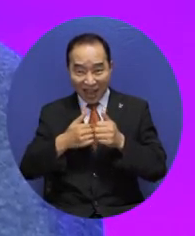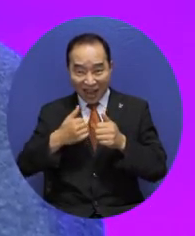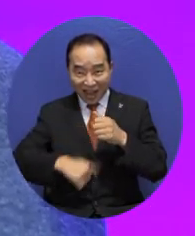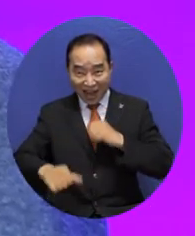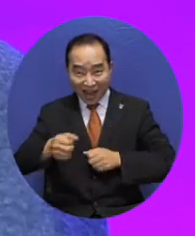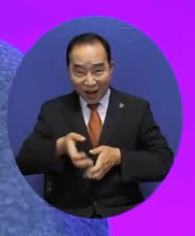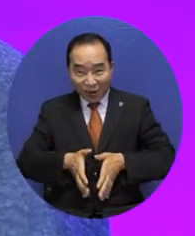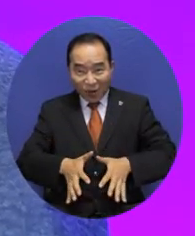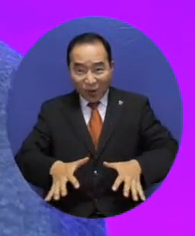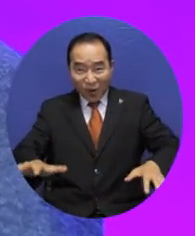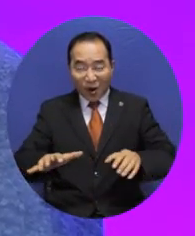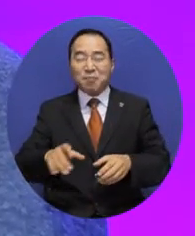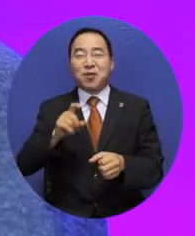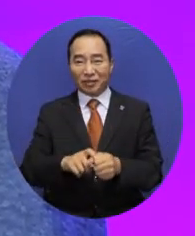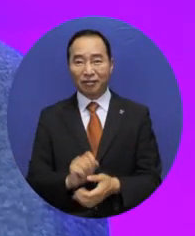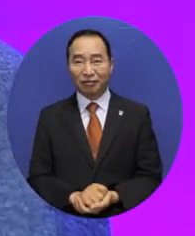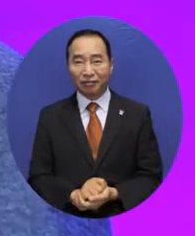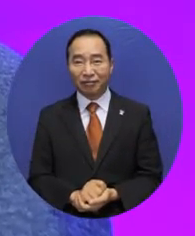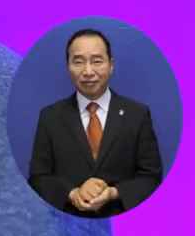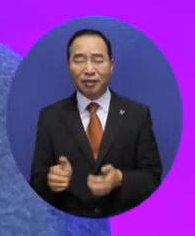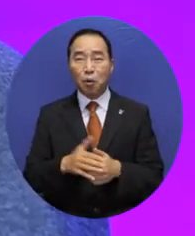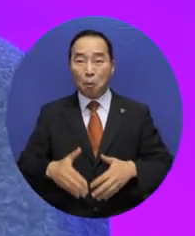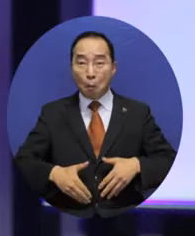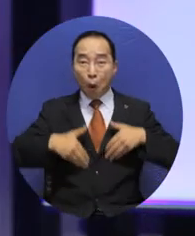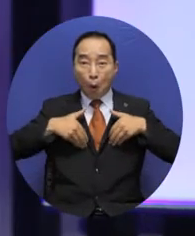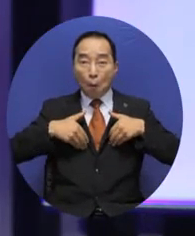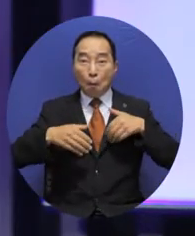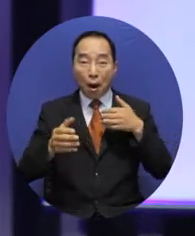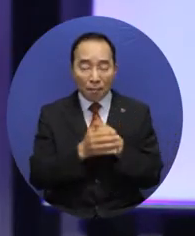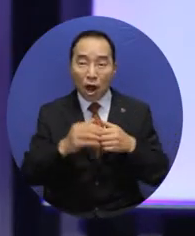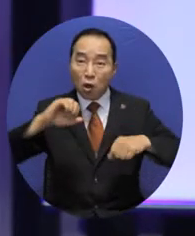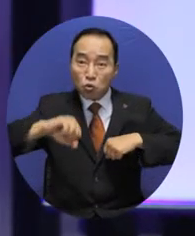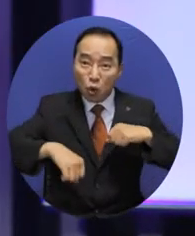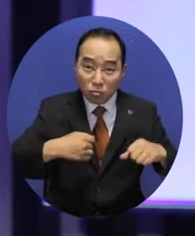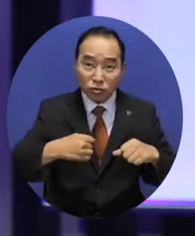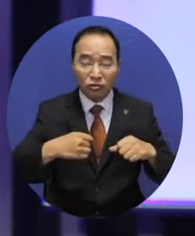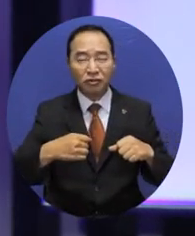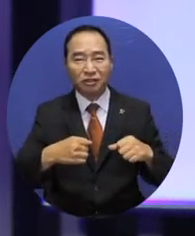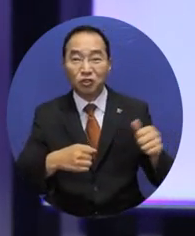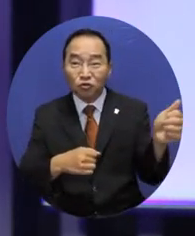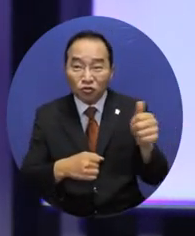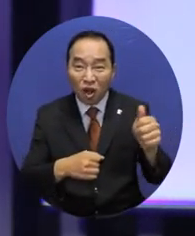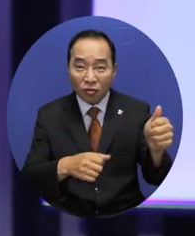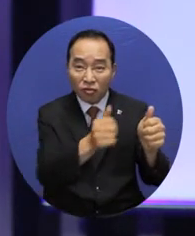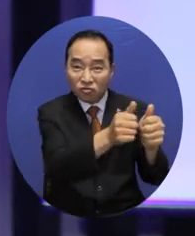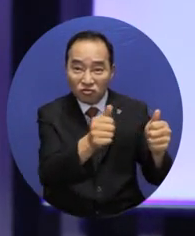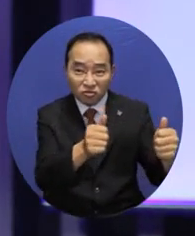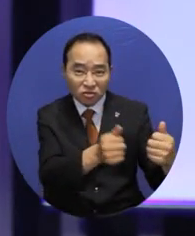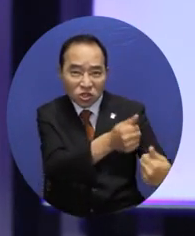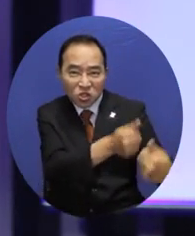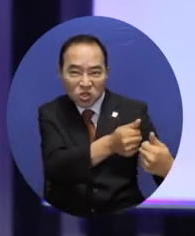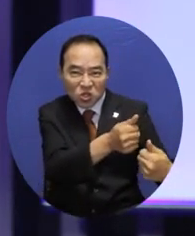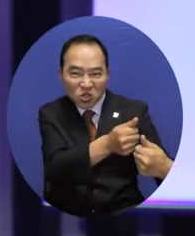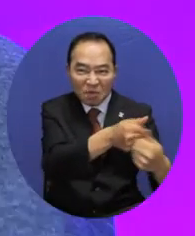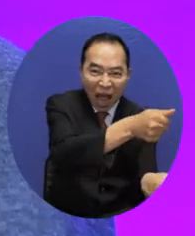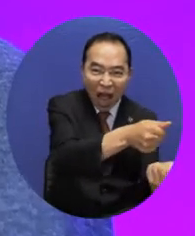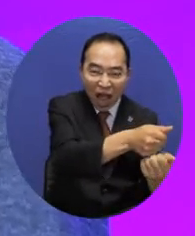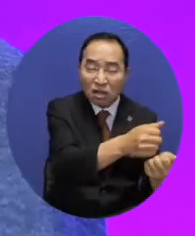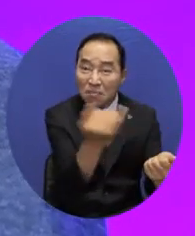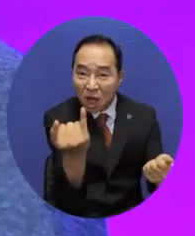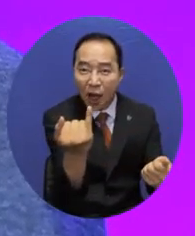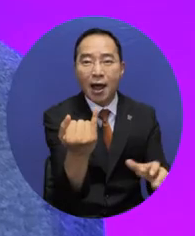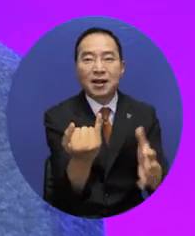되면 수컷끼리 경쟁을 합니다. 그리고 그 경쟁에서 이긴 수컷이 암컷을 독점합니다.